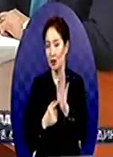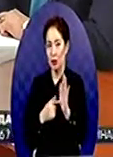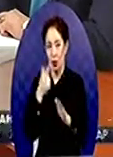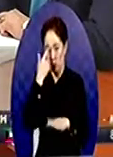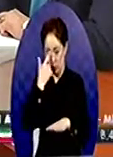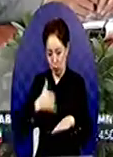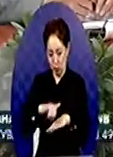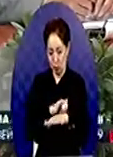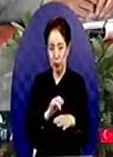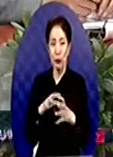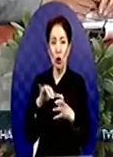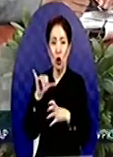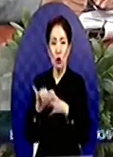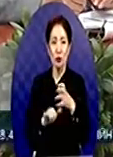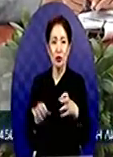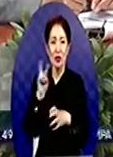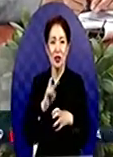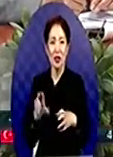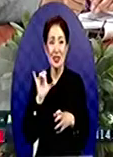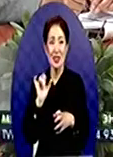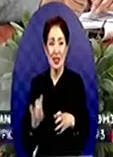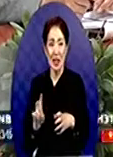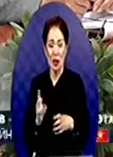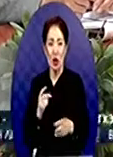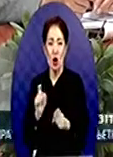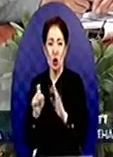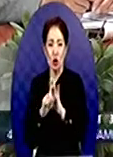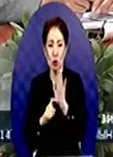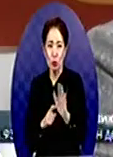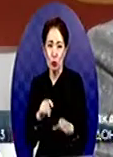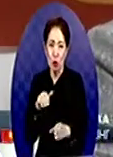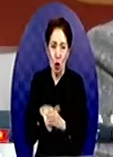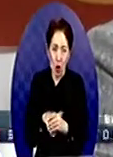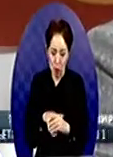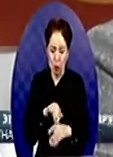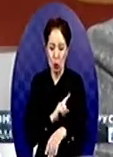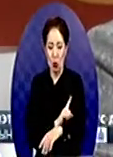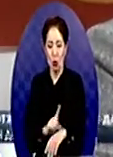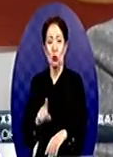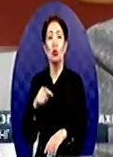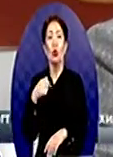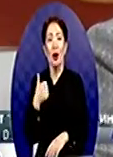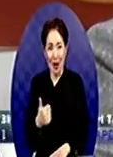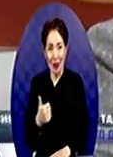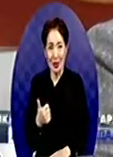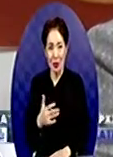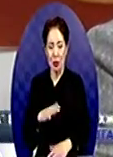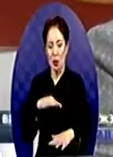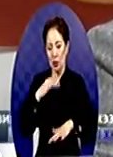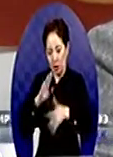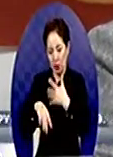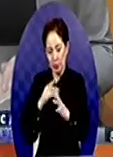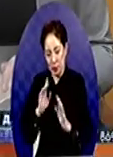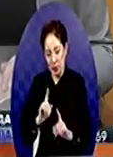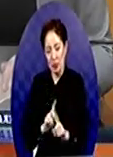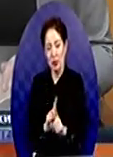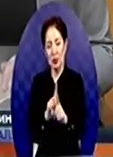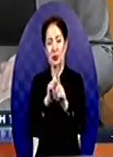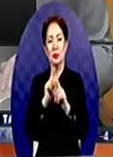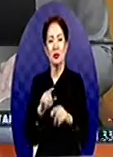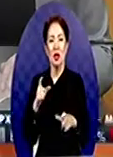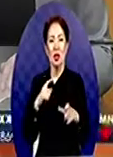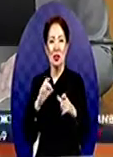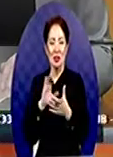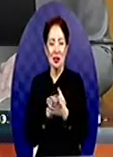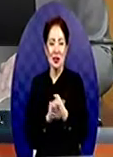сангийн өргөтгсөн санхүүжилтийн хөтөлбөрт хамрагдан үр дүн гарч байна. Цаашид хөтөлбөрийг тууштай хэрэгжүүлж санхүүгийн сахилга батаа сайжруулан эдийн засгаа өсгөн гэдэгт